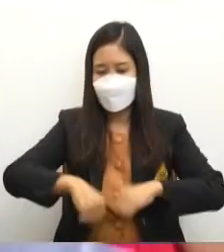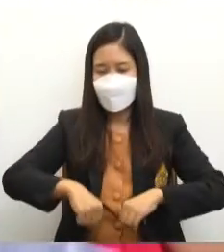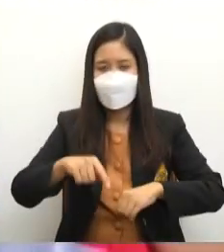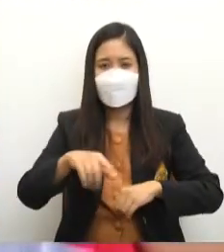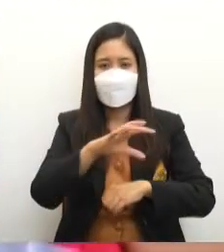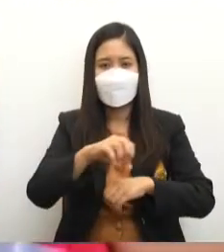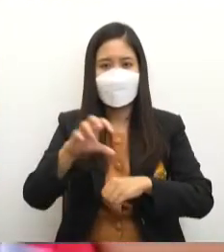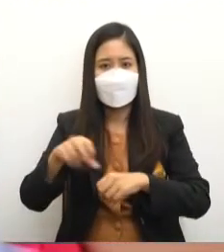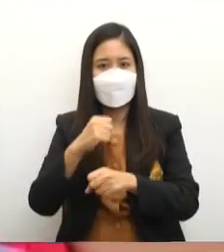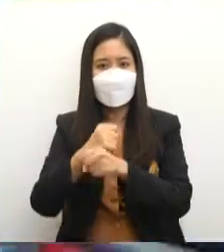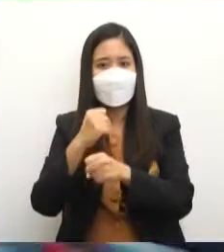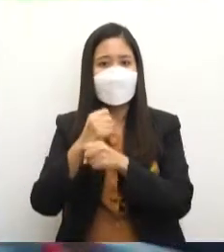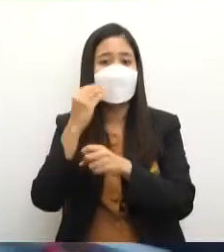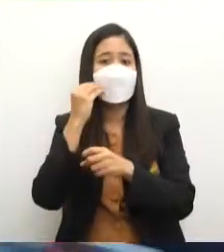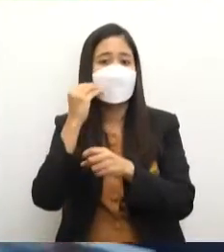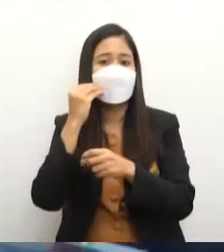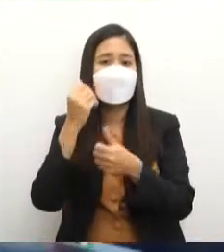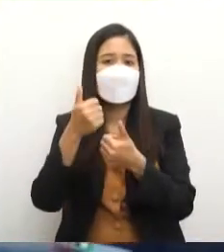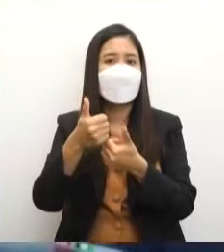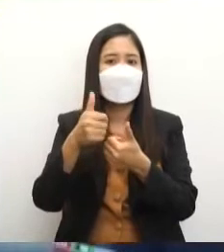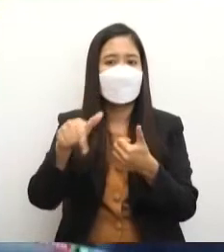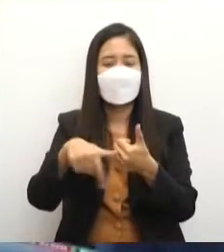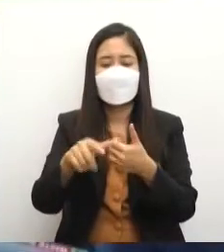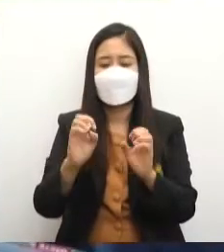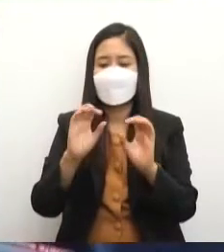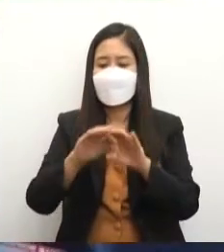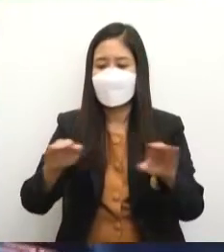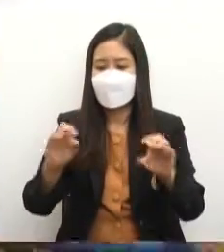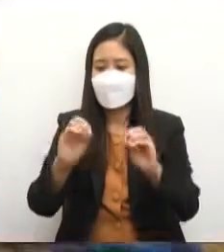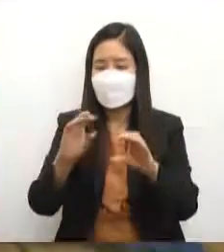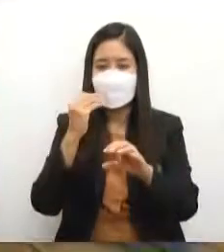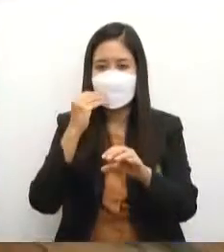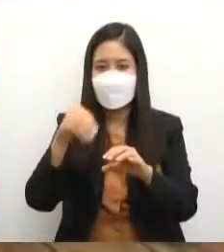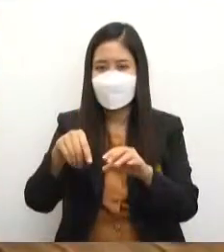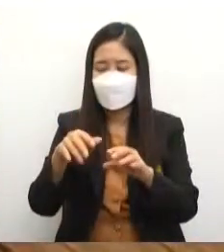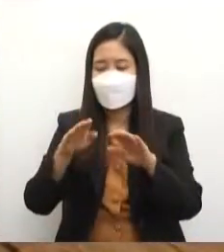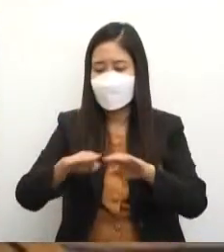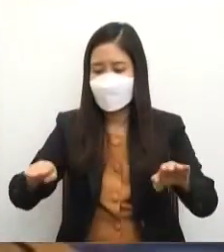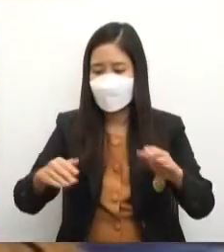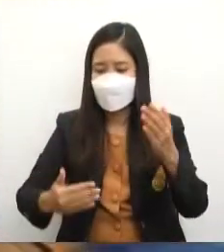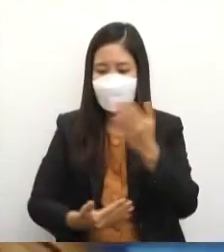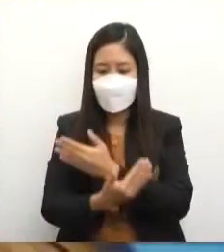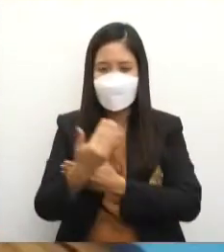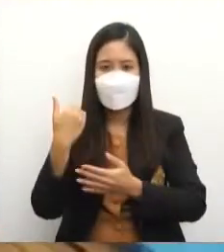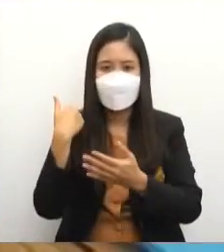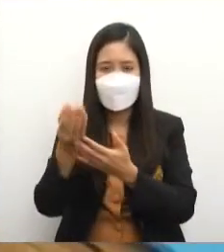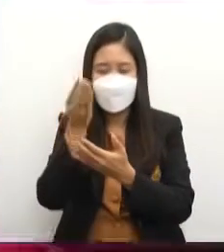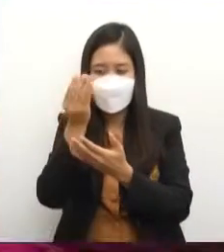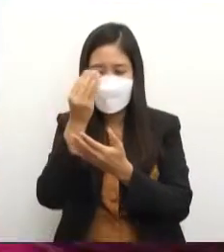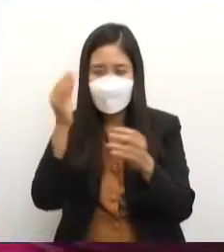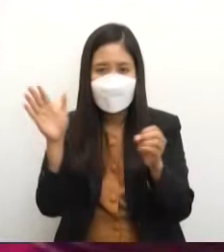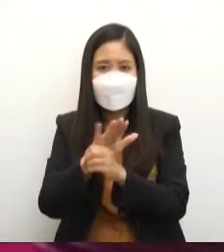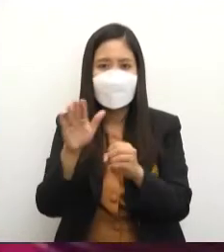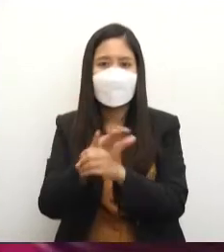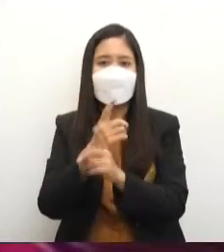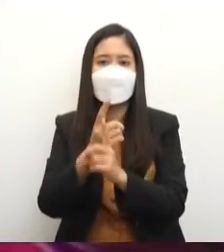ามบ้านค่ะก็นั่งหลังม้าไปนะคะก็เวียนไปสอนจนครบก็เป็นการทำให้เด็กได้มีโอกาสได้เรียนรู้ครบถ้วนตามมาตรฐานตัวชี้วัดค่ะ